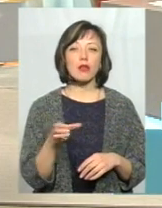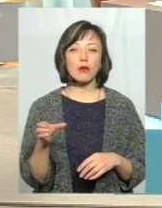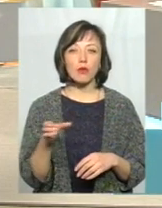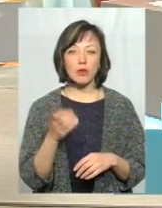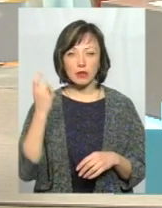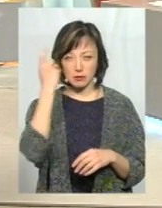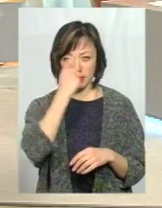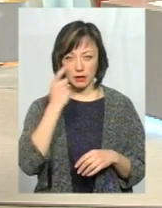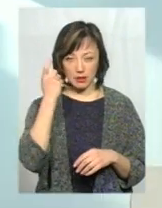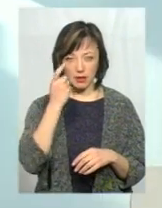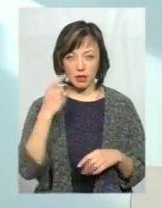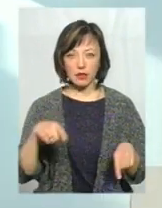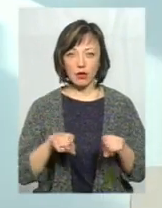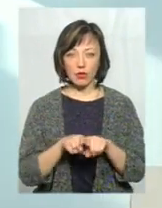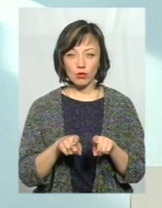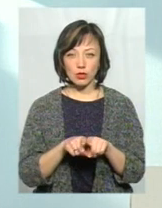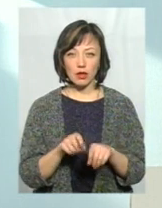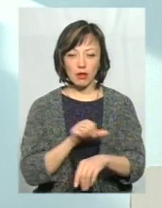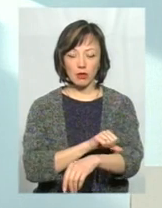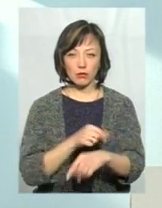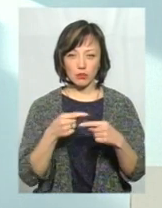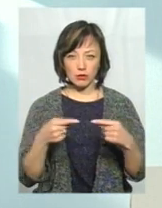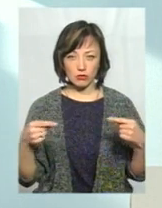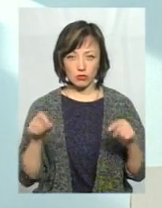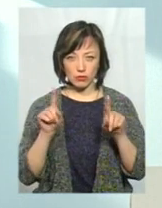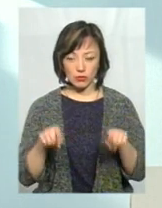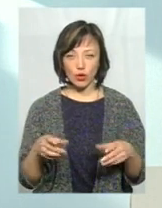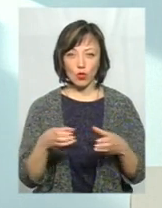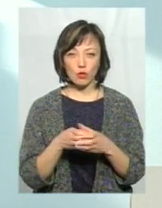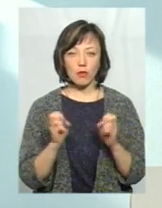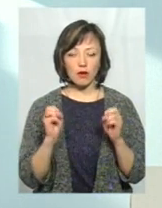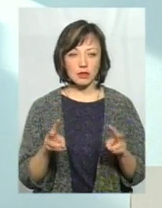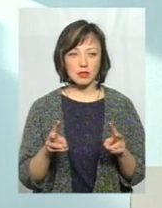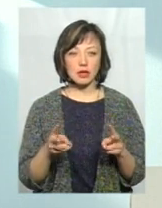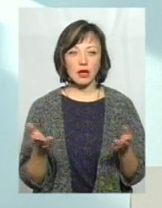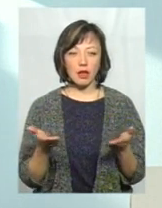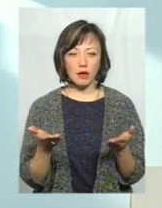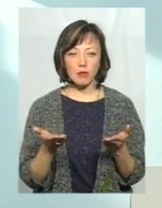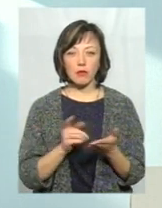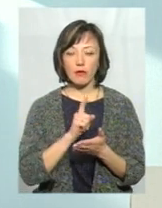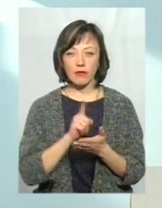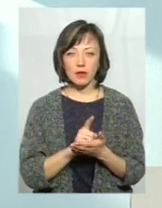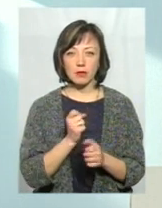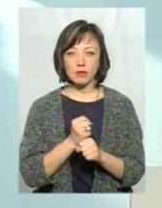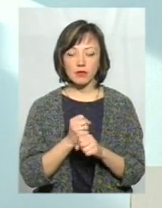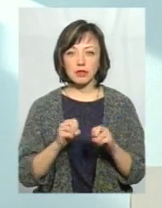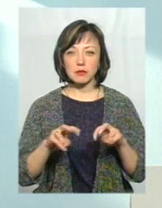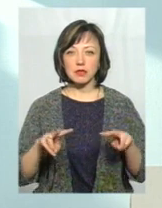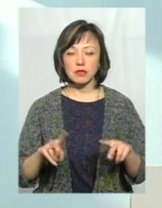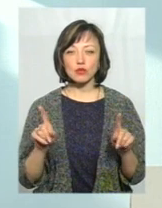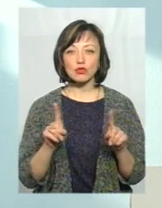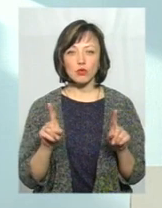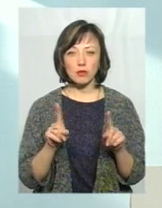алкогольного сп'яніння. І також вживання наркотичних речовин. Це є група ризику, з якими повинні працювати фахівці,